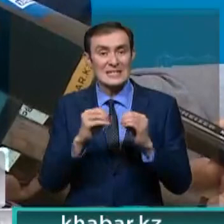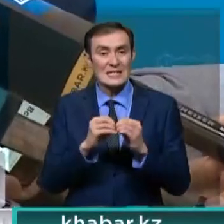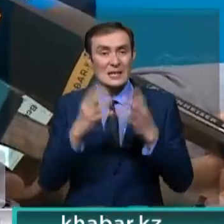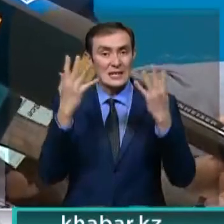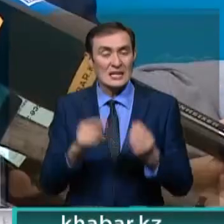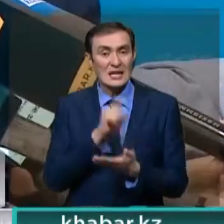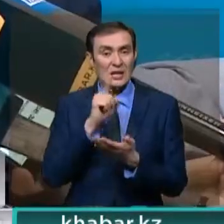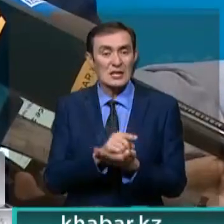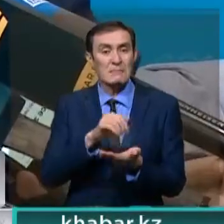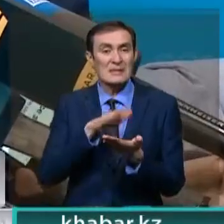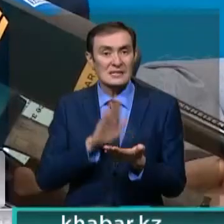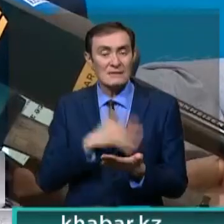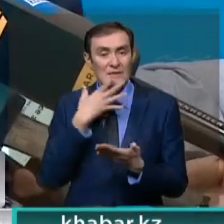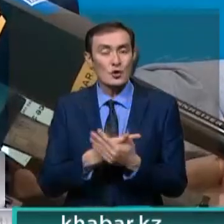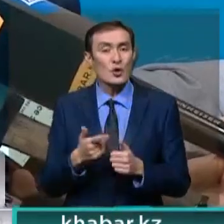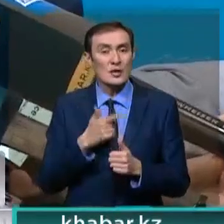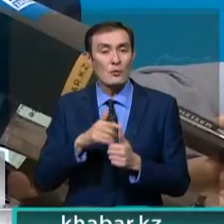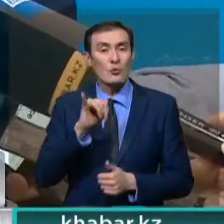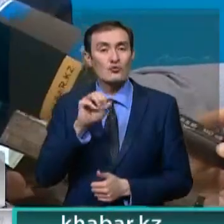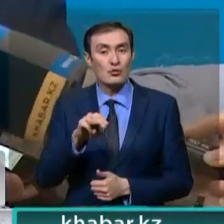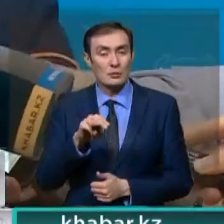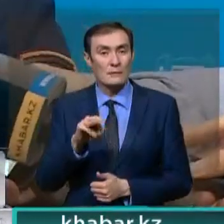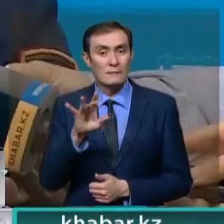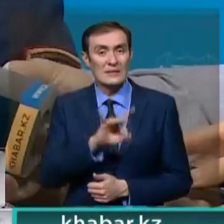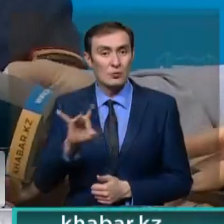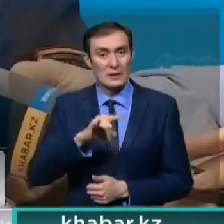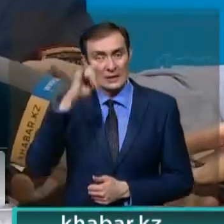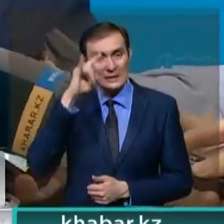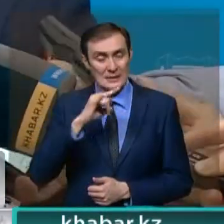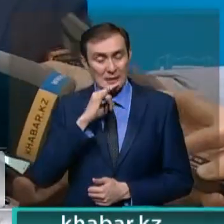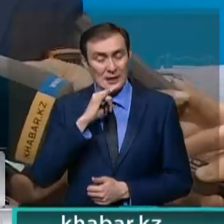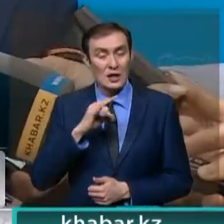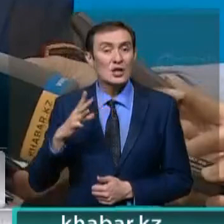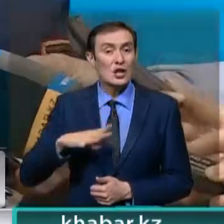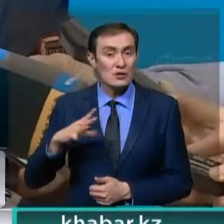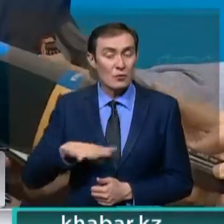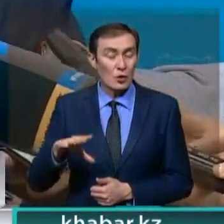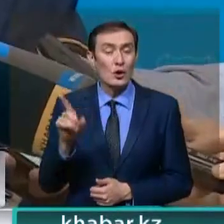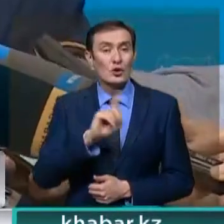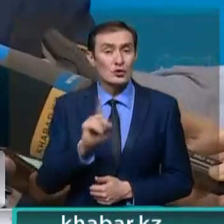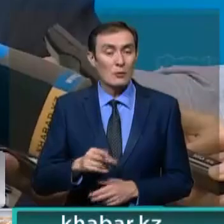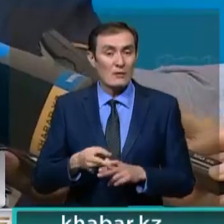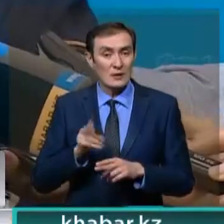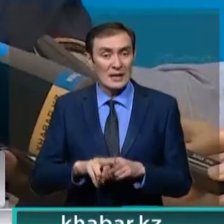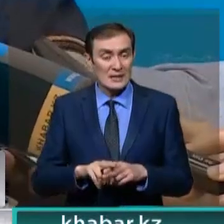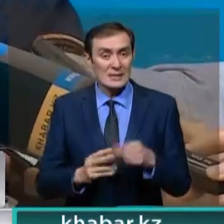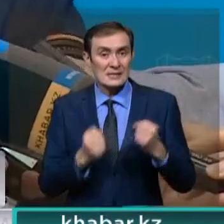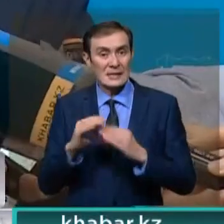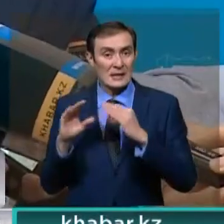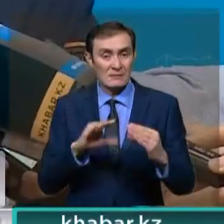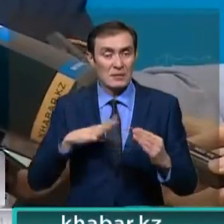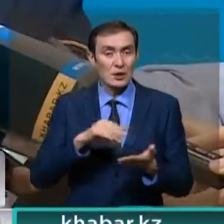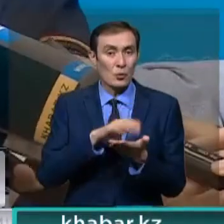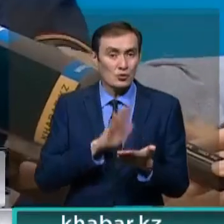обязаны поставить их на свое имя на учет в Республике Казахстан. Для чего? Для того, чтобы данные там средства были на учете. Раз.